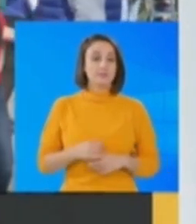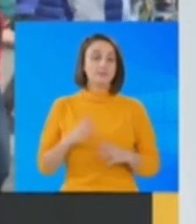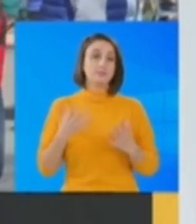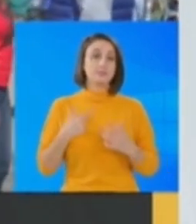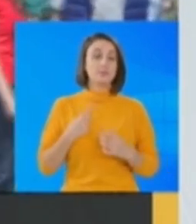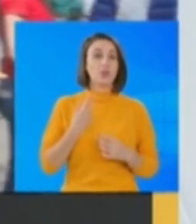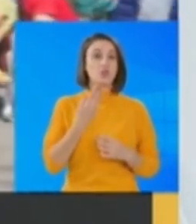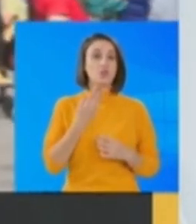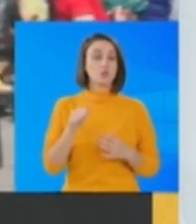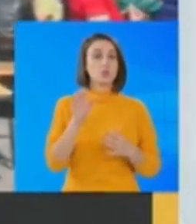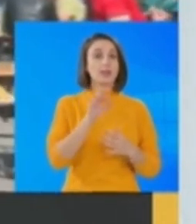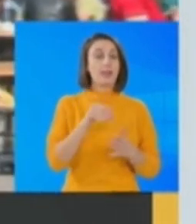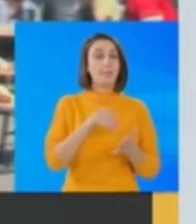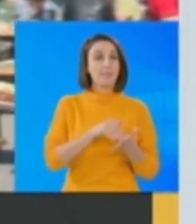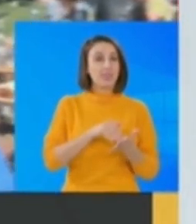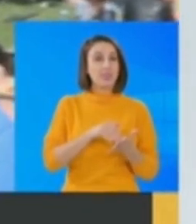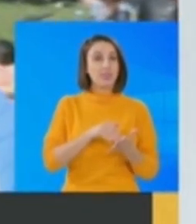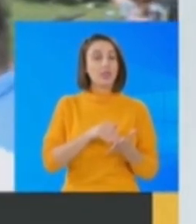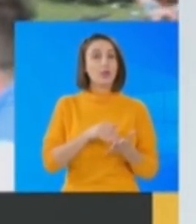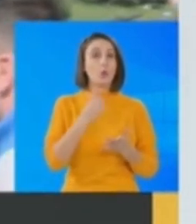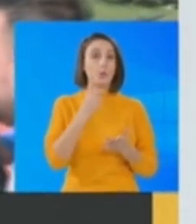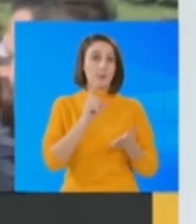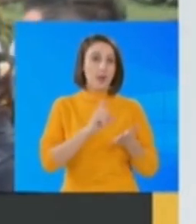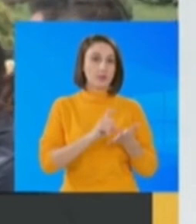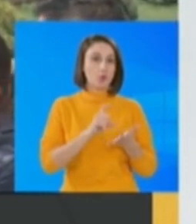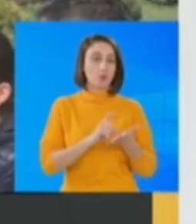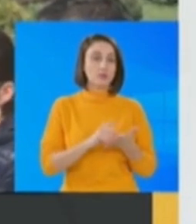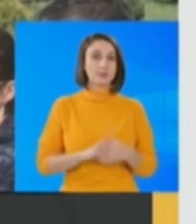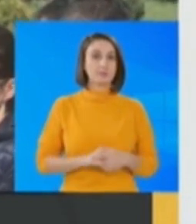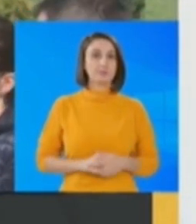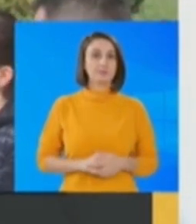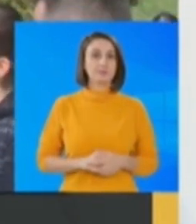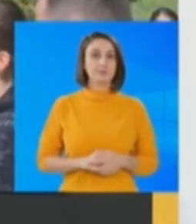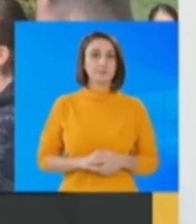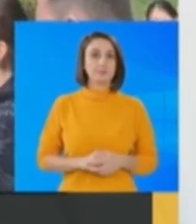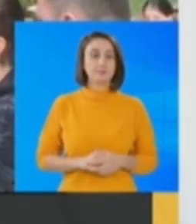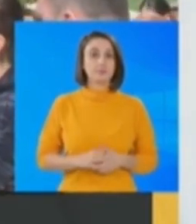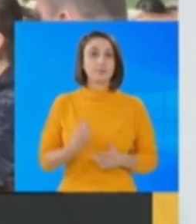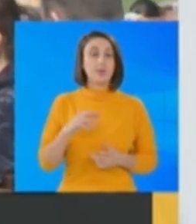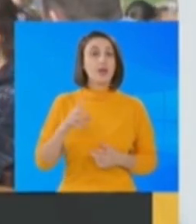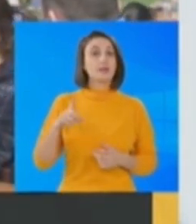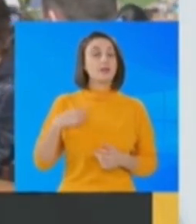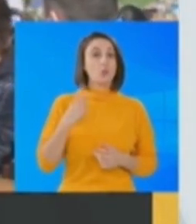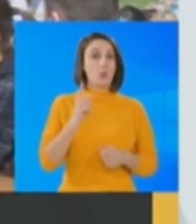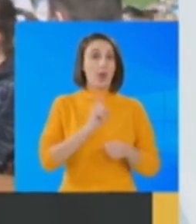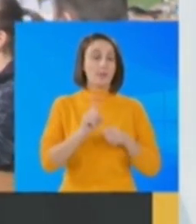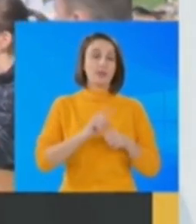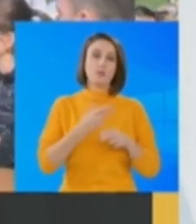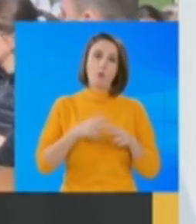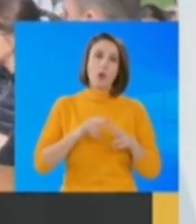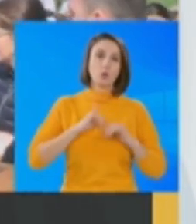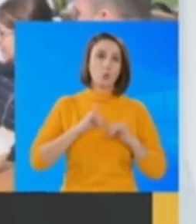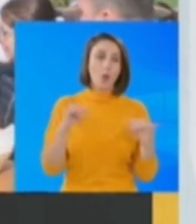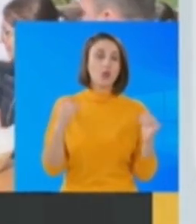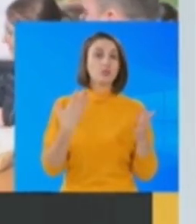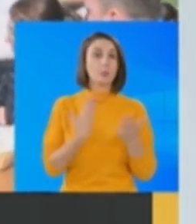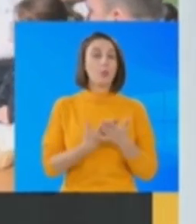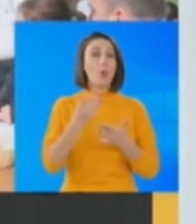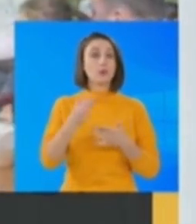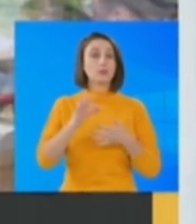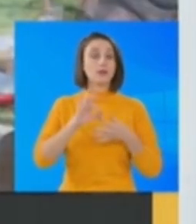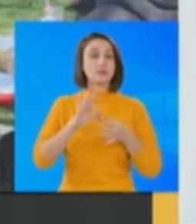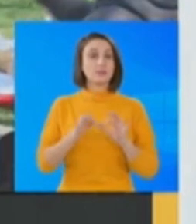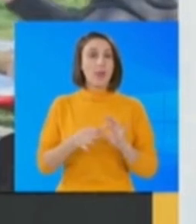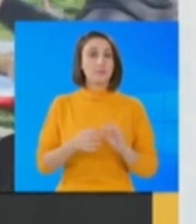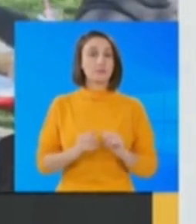vaccineze, aproximativ 600.000 dintre ei doar cu prima doză, deocamdată. Dar este un element foarte încurajator, pentru